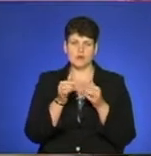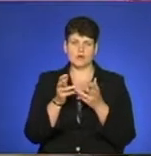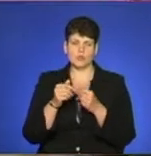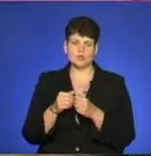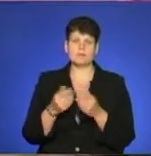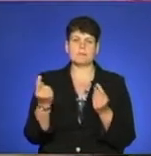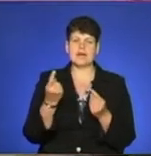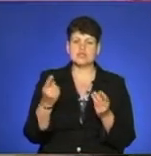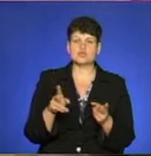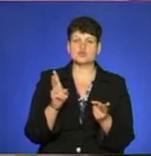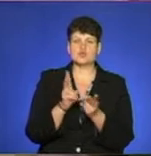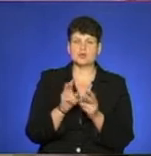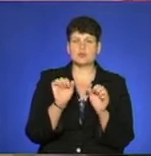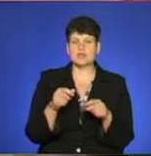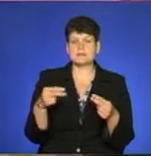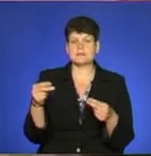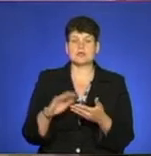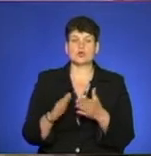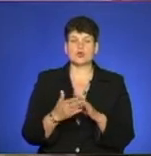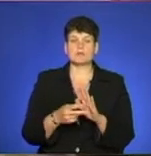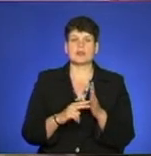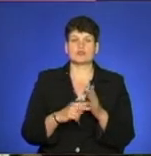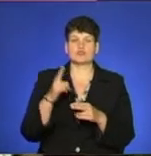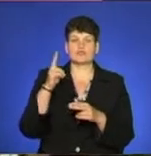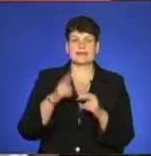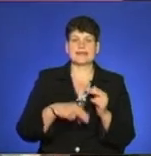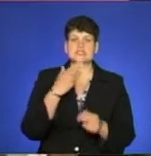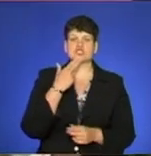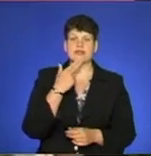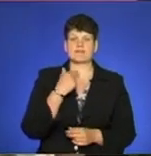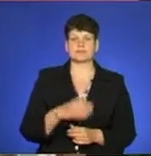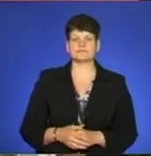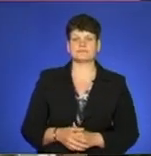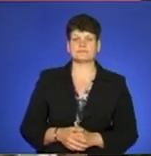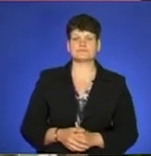Перші зустрічі та можливе підписання угод планують на кінець червня.